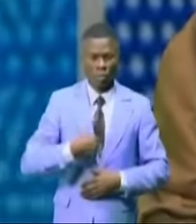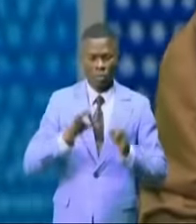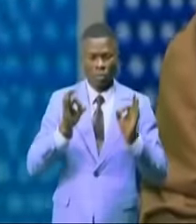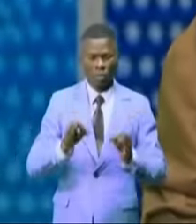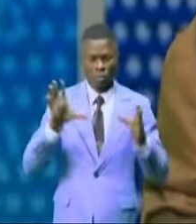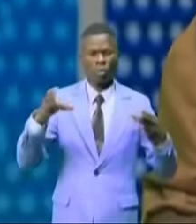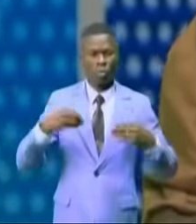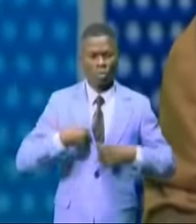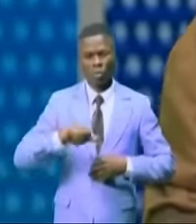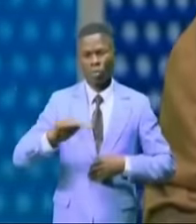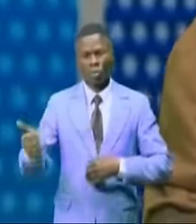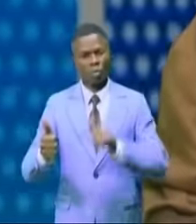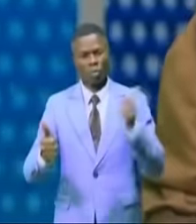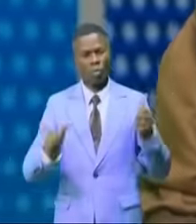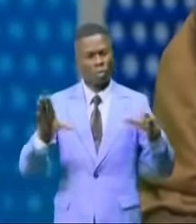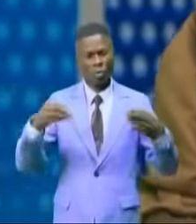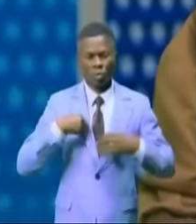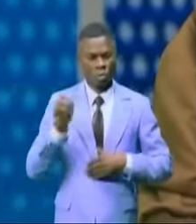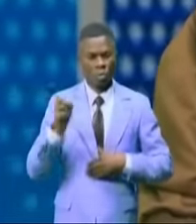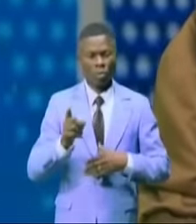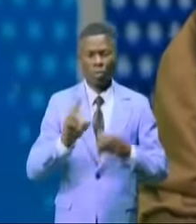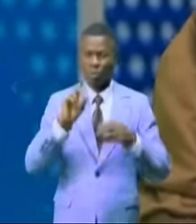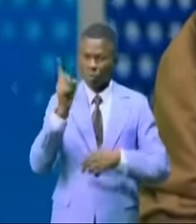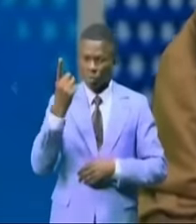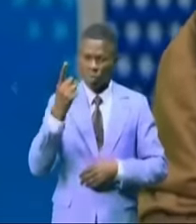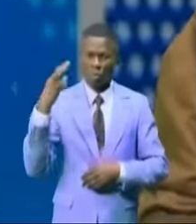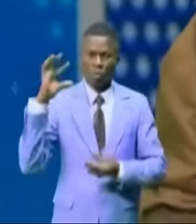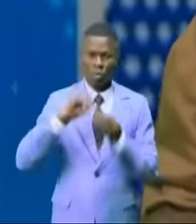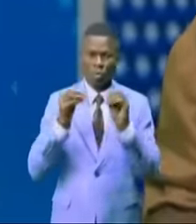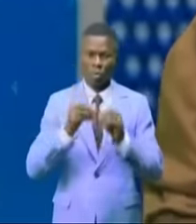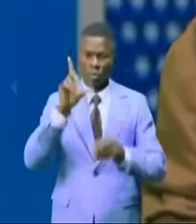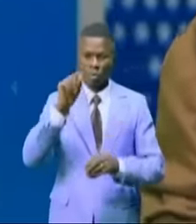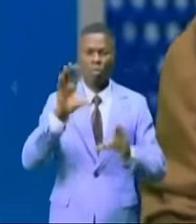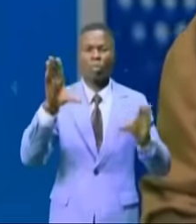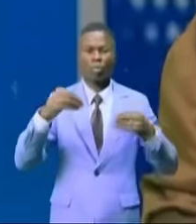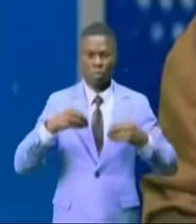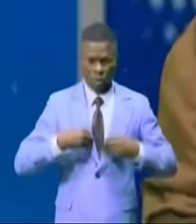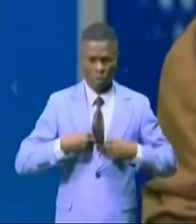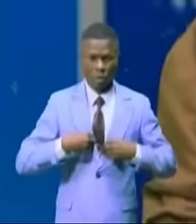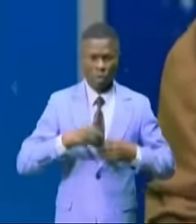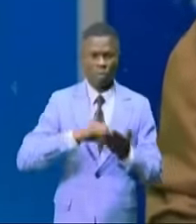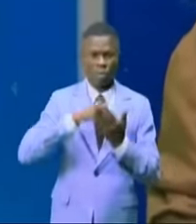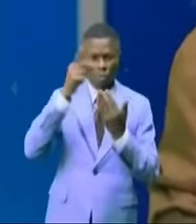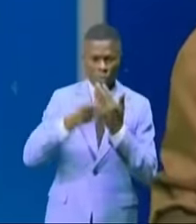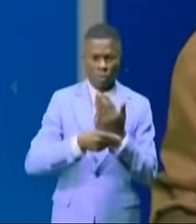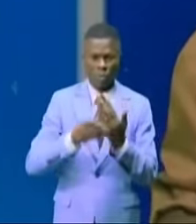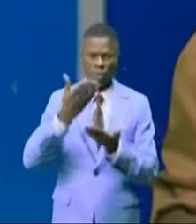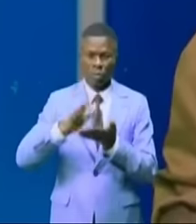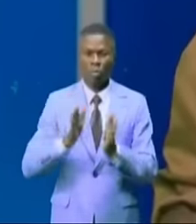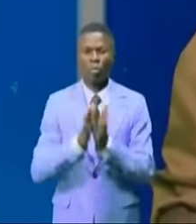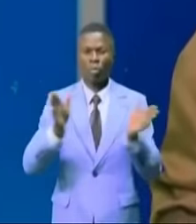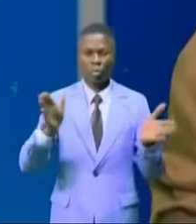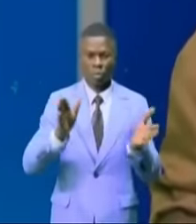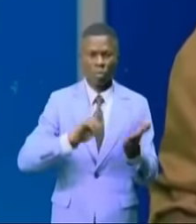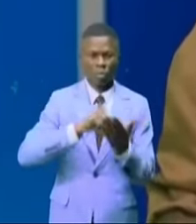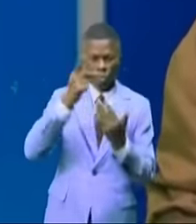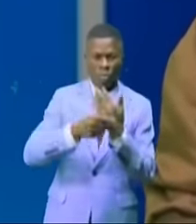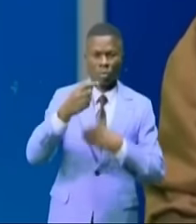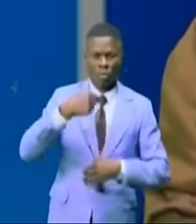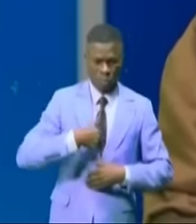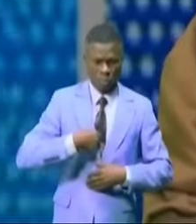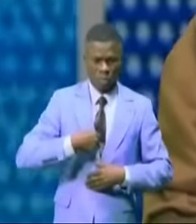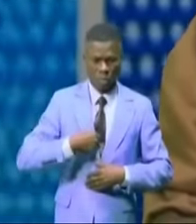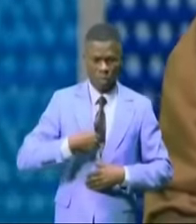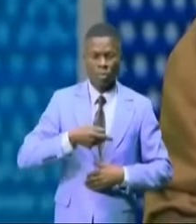reconnais qu'il n'y a qu'avec le numéro 20 que j'ai pu avoir la certitude qu'une partie intégrante de mon programme